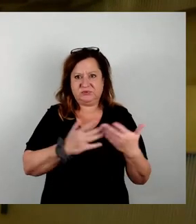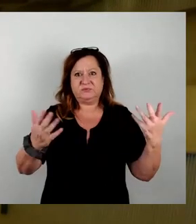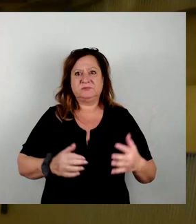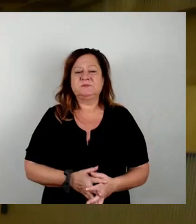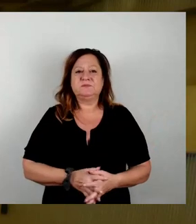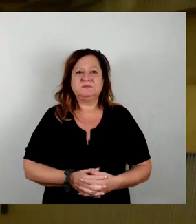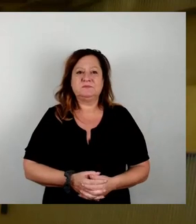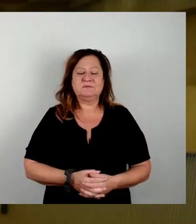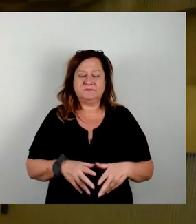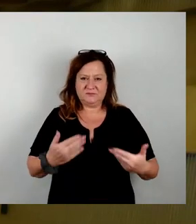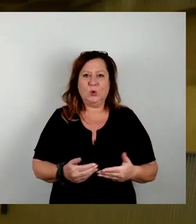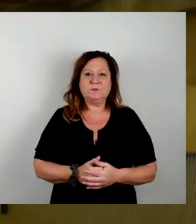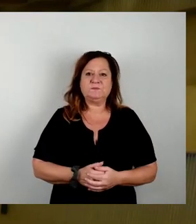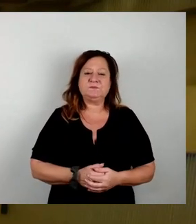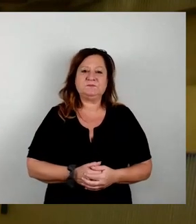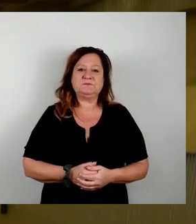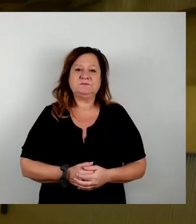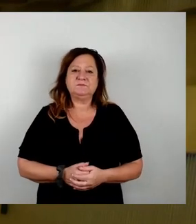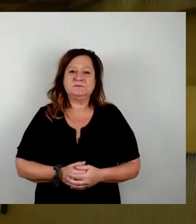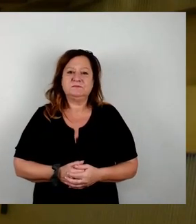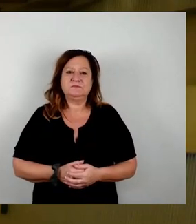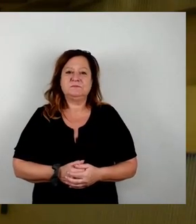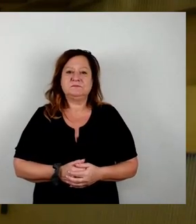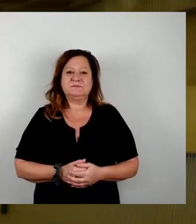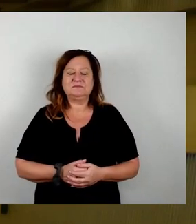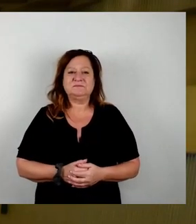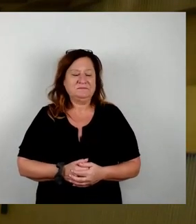So, wir machen weiter, Frau Gaspari und dann Herr Mattes.